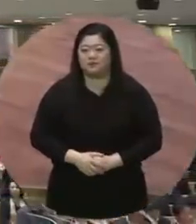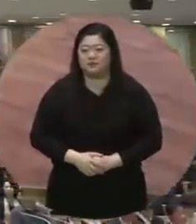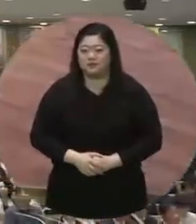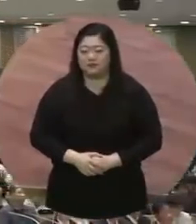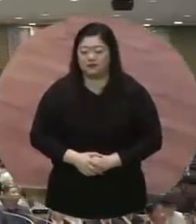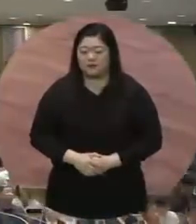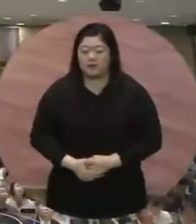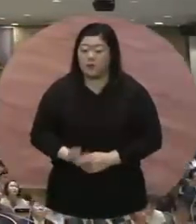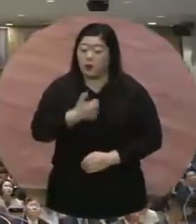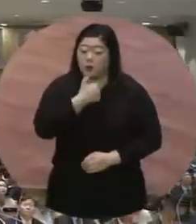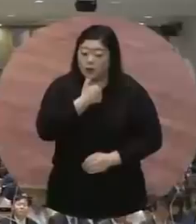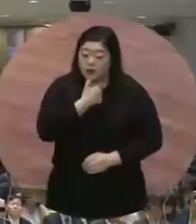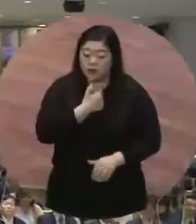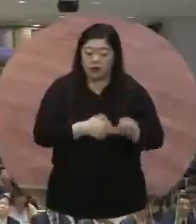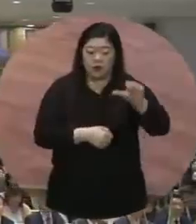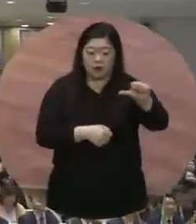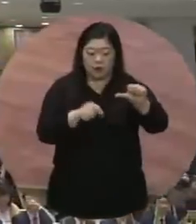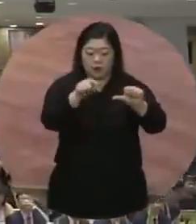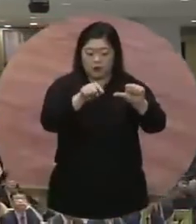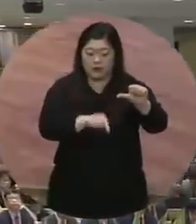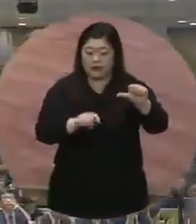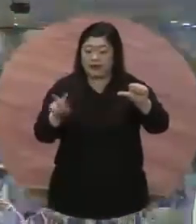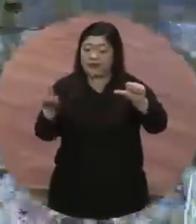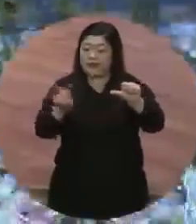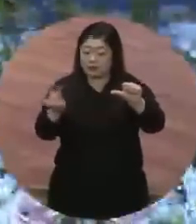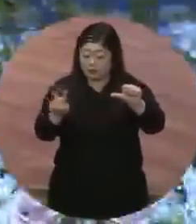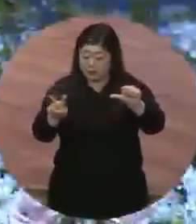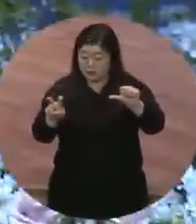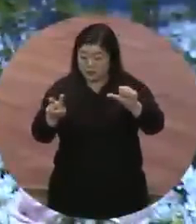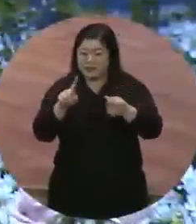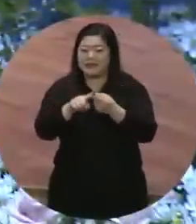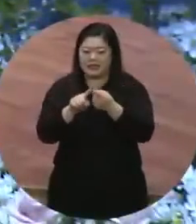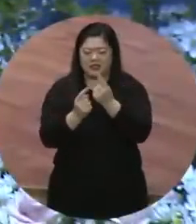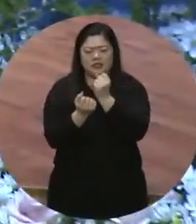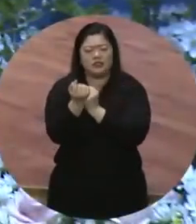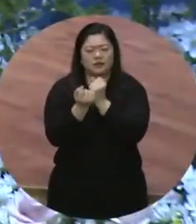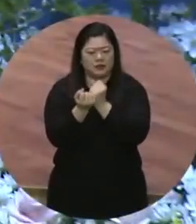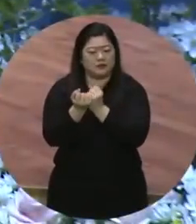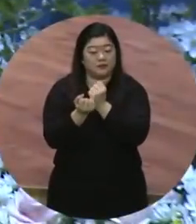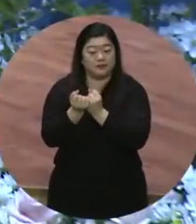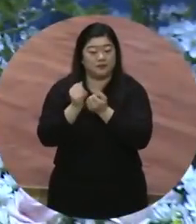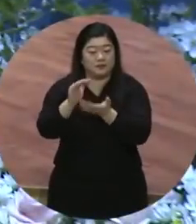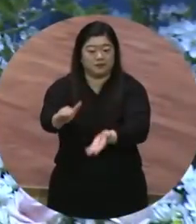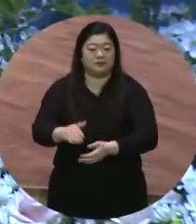로마서 5장 20절의 말씀에 대한 부연 설명을 하고 있습니다. 1, 2절에.